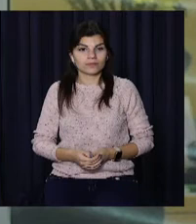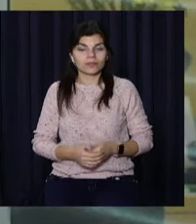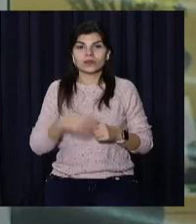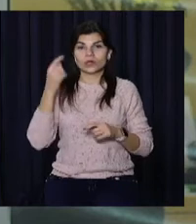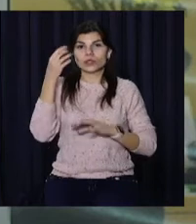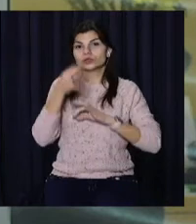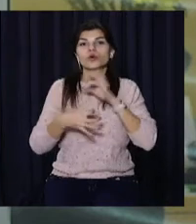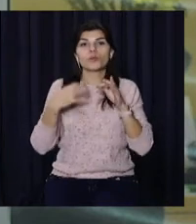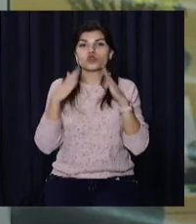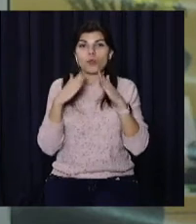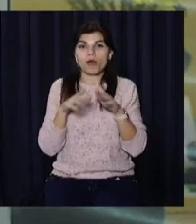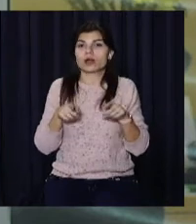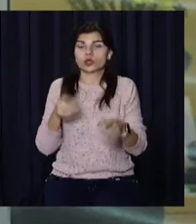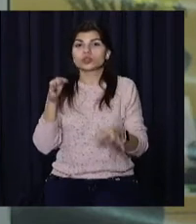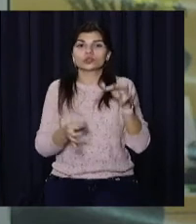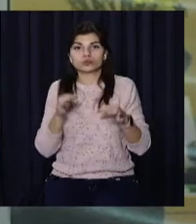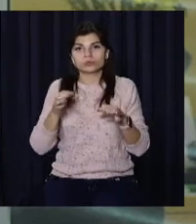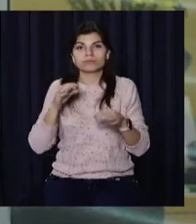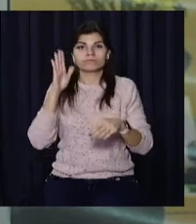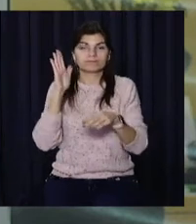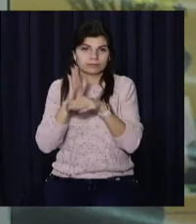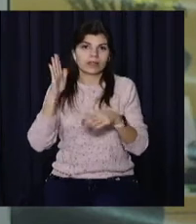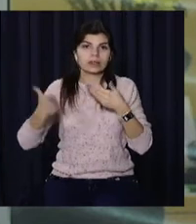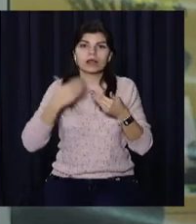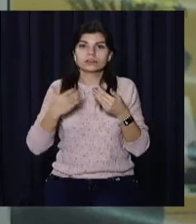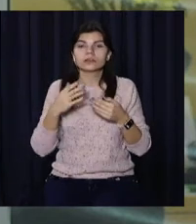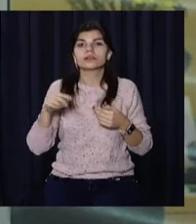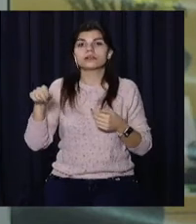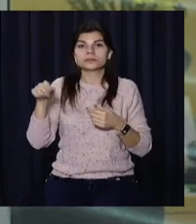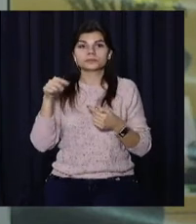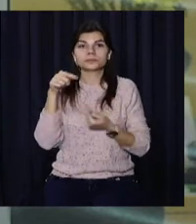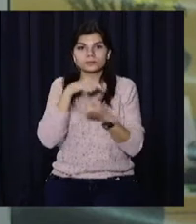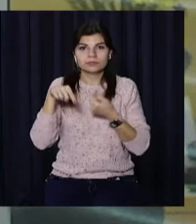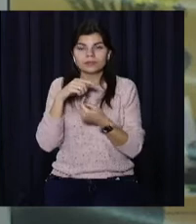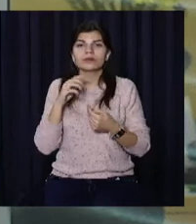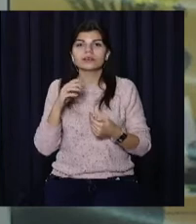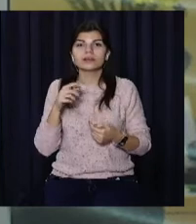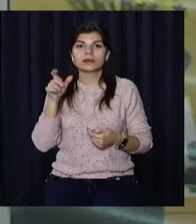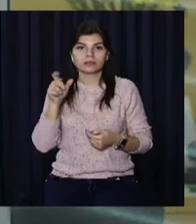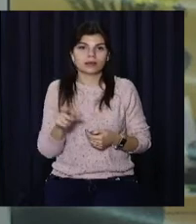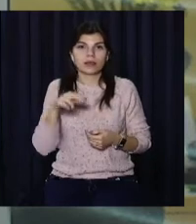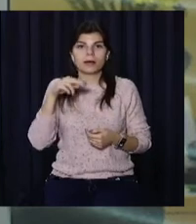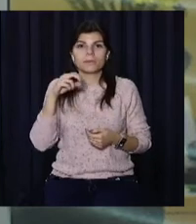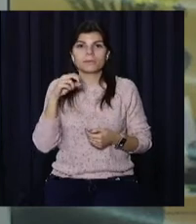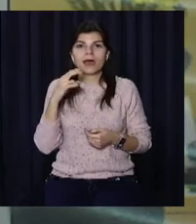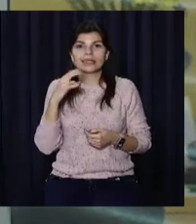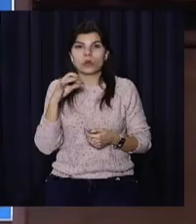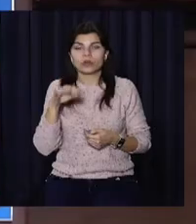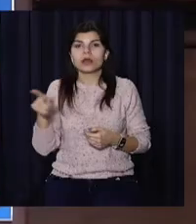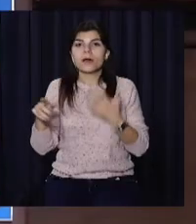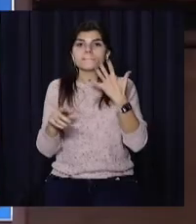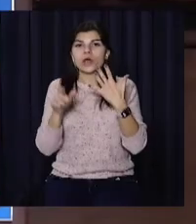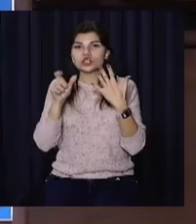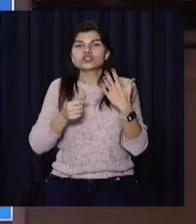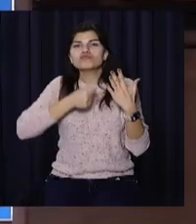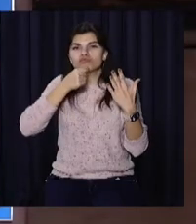Цілодобовий домашній арешт. Суд обрав запобіжний захід підприємниці, власниці Дніпровського пансіонату, де загинуло 5